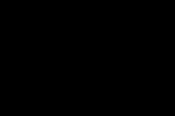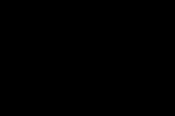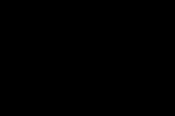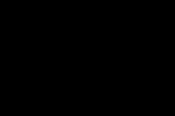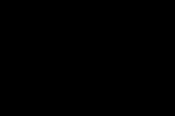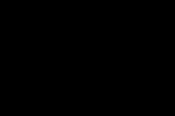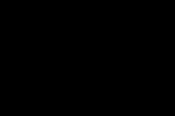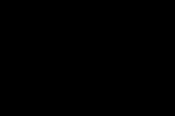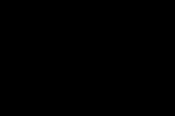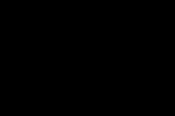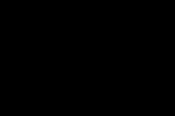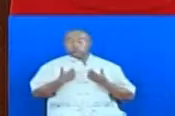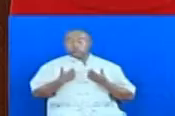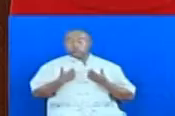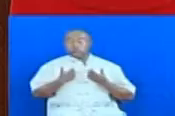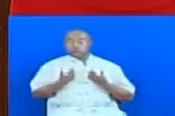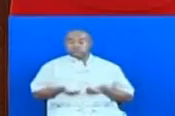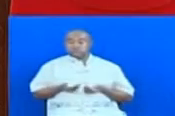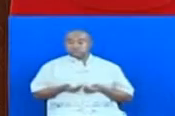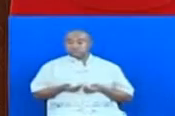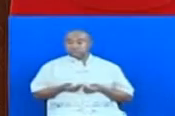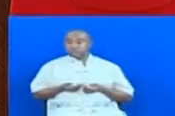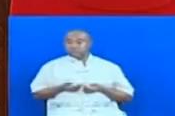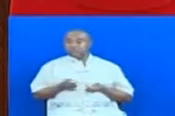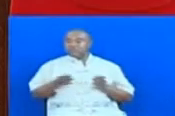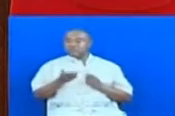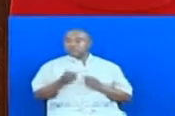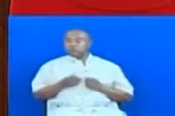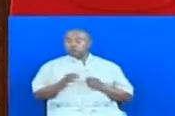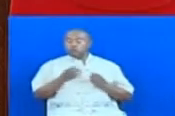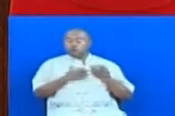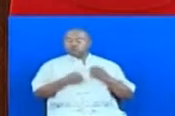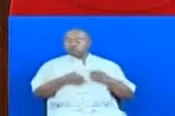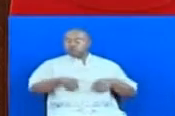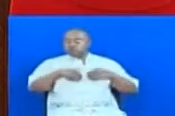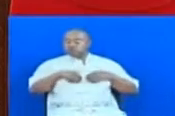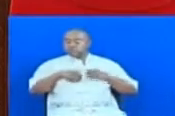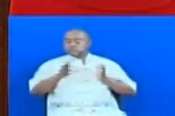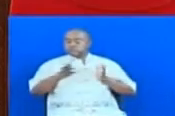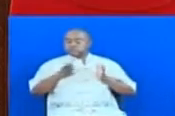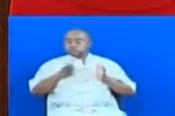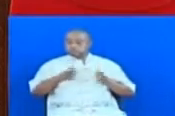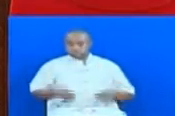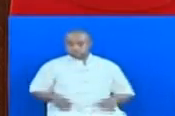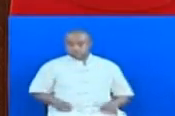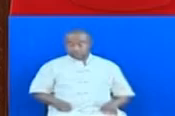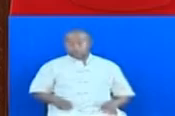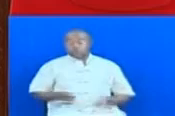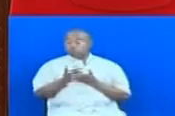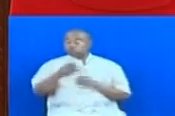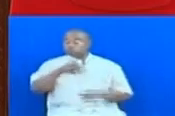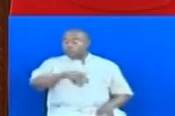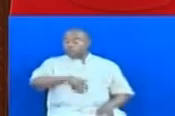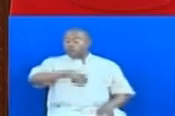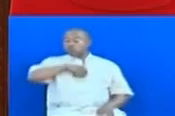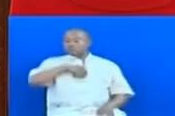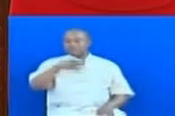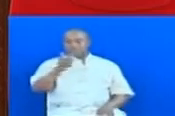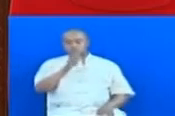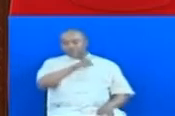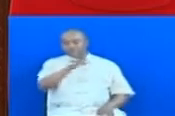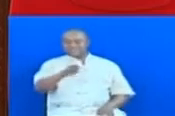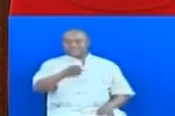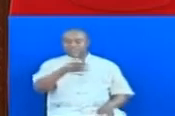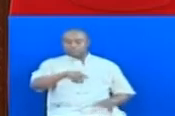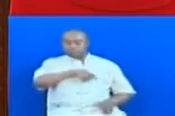na umwa corona, lakini pia walikuwa wana hofu. Na kutokana na hofu hiyo, Mheshimiwa Naibu Speaker, wa Tanzania sasa wamekuwa na